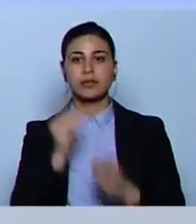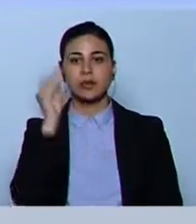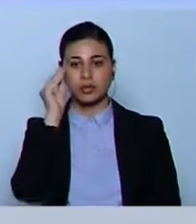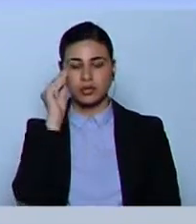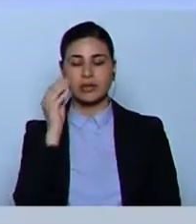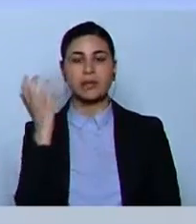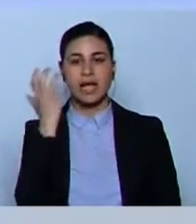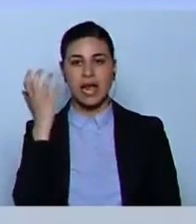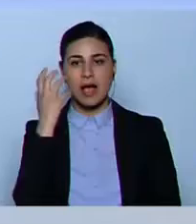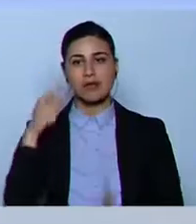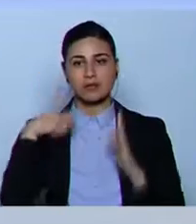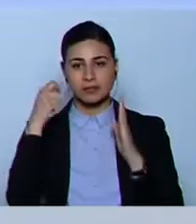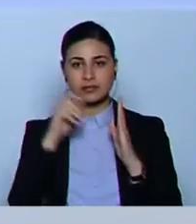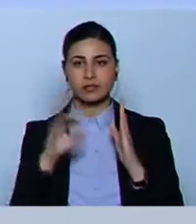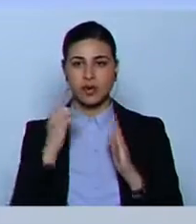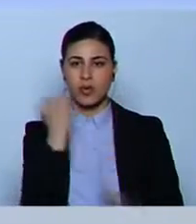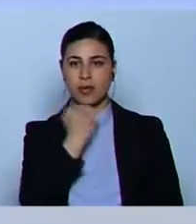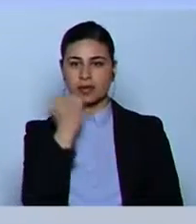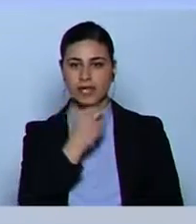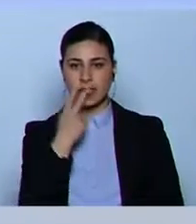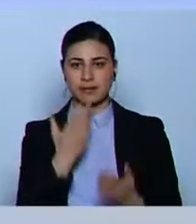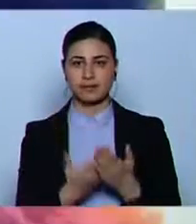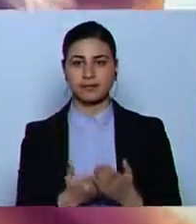მოსაზრებები. თელავიდან გადაღებულ მასალას შემოგთავაზებთ ახლა.